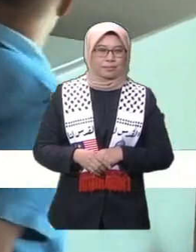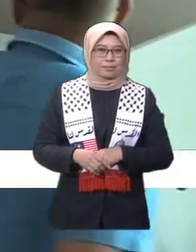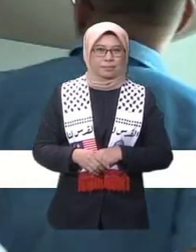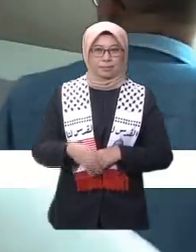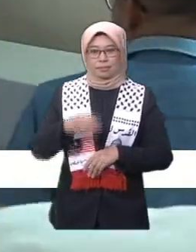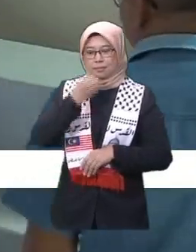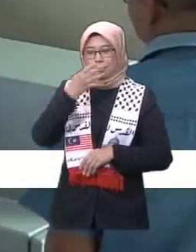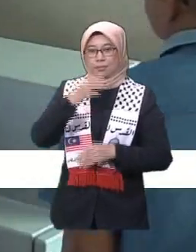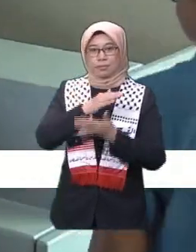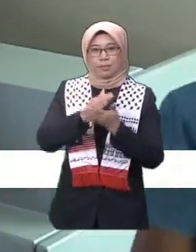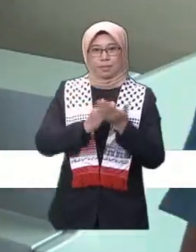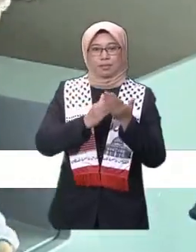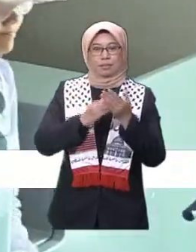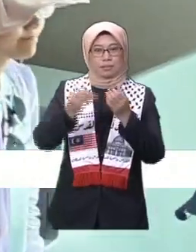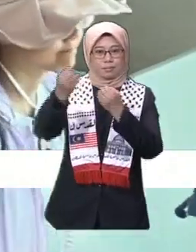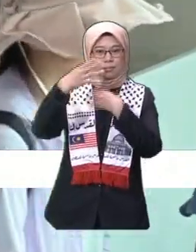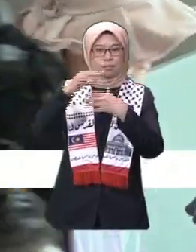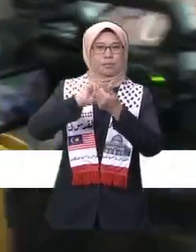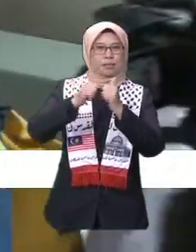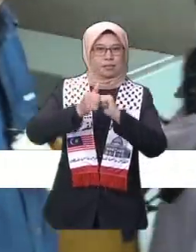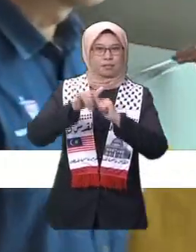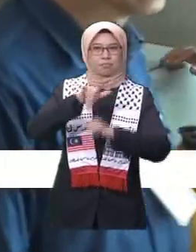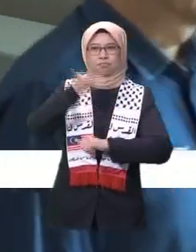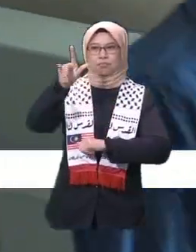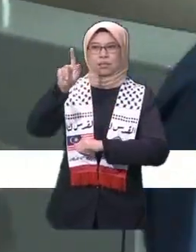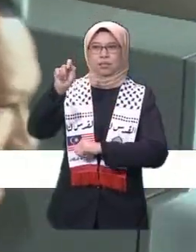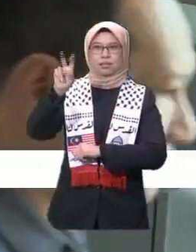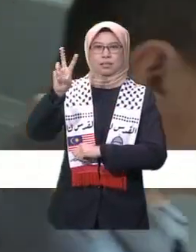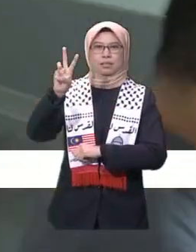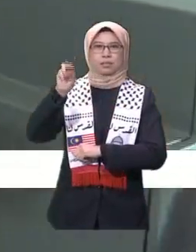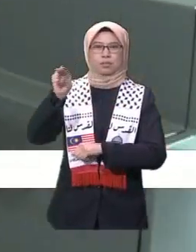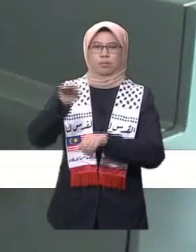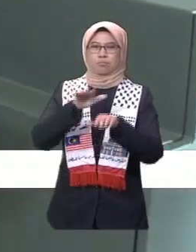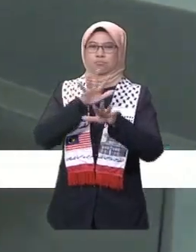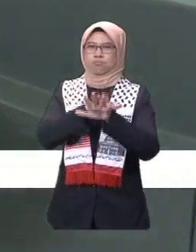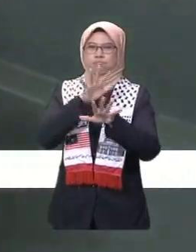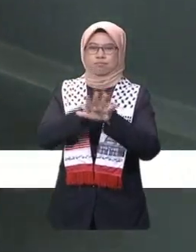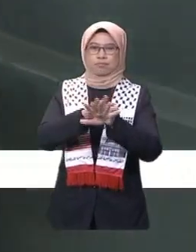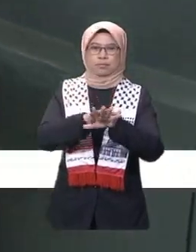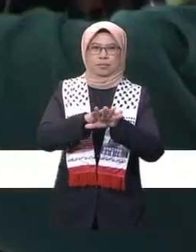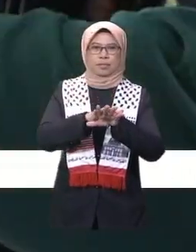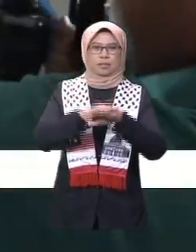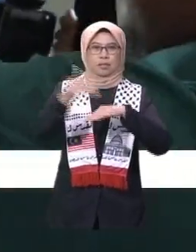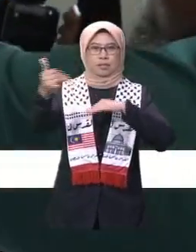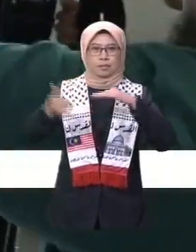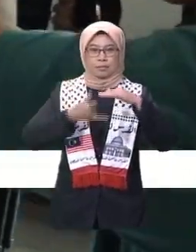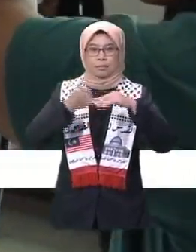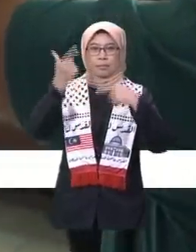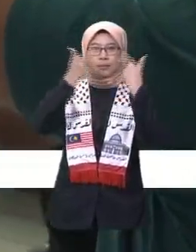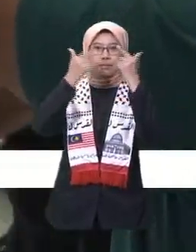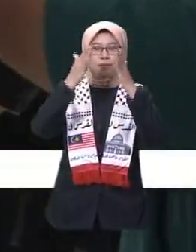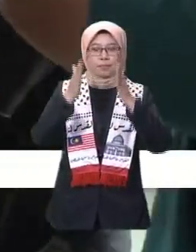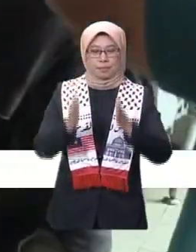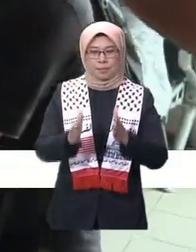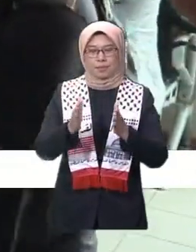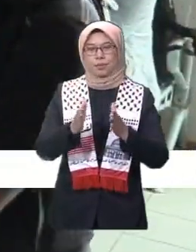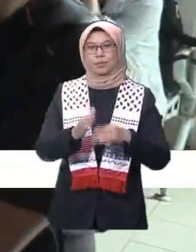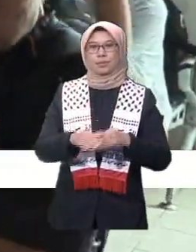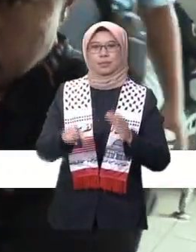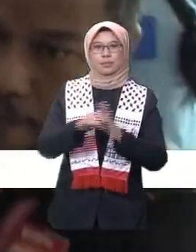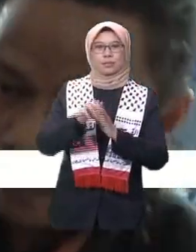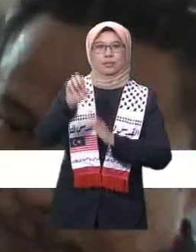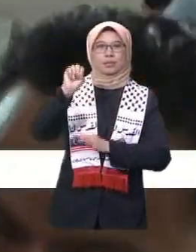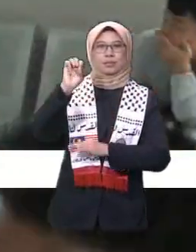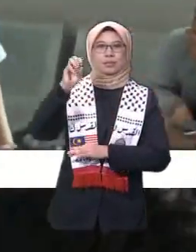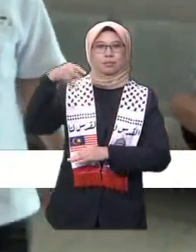Beliau berkata pihaknya mengambil maklum isu lapangan terbang Tawau yang sesak dengan peningkatan kemasukan pelancong ke destinasi pelancongan seperti